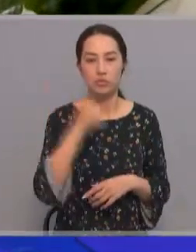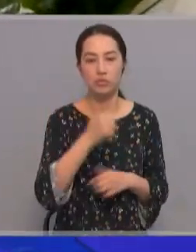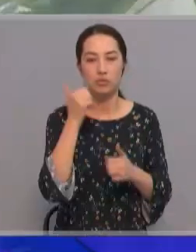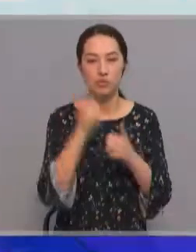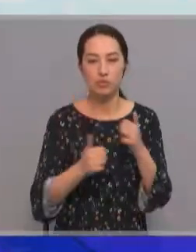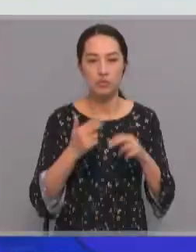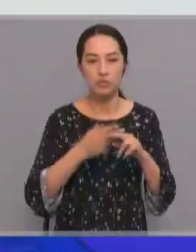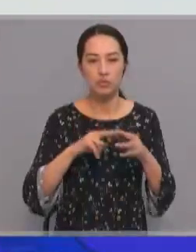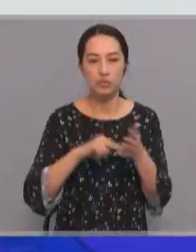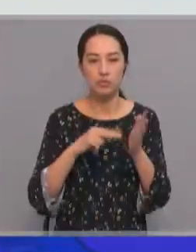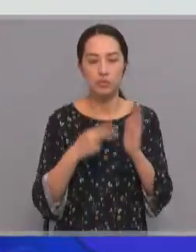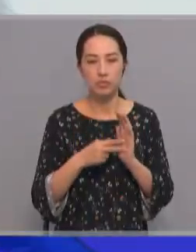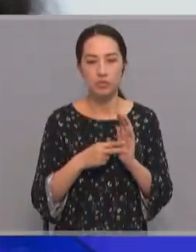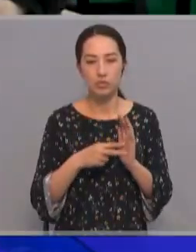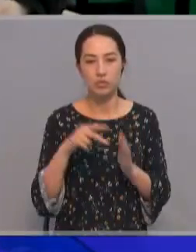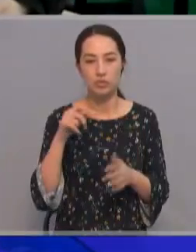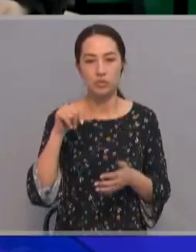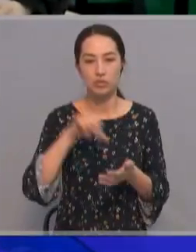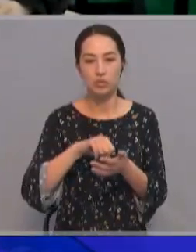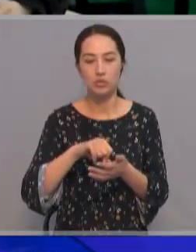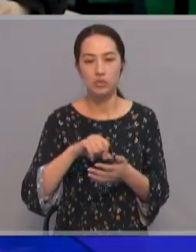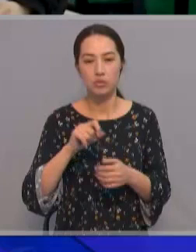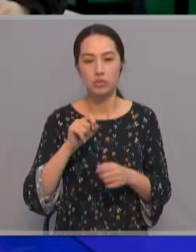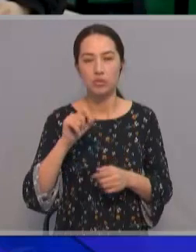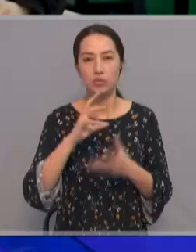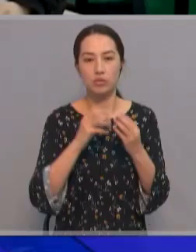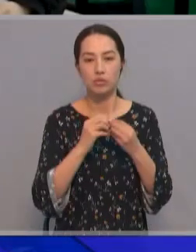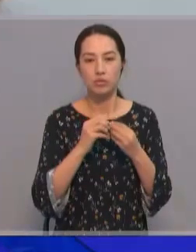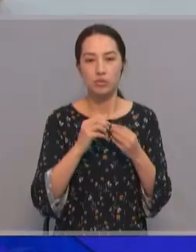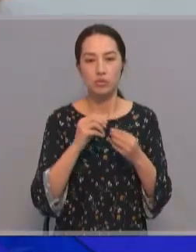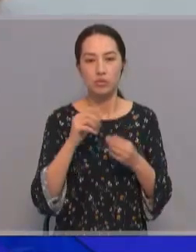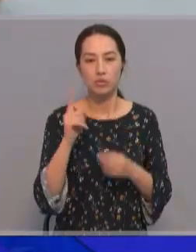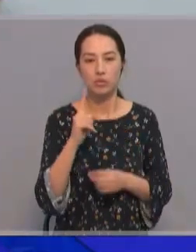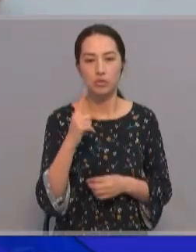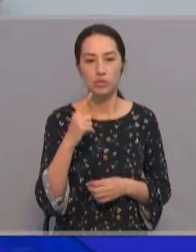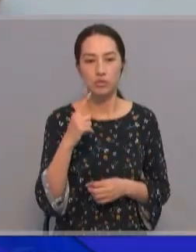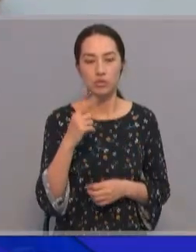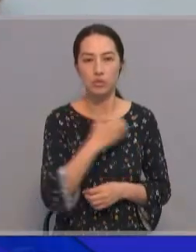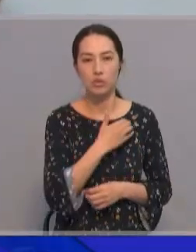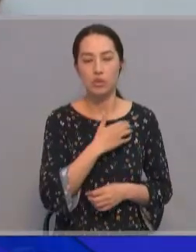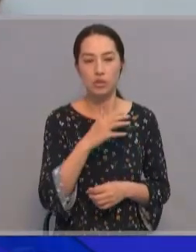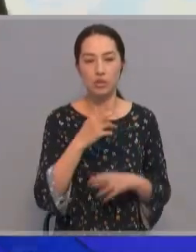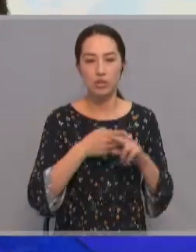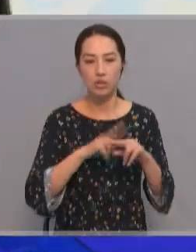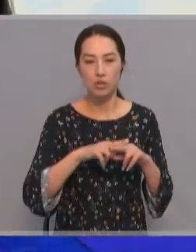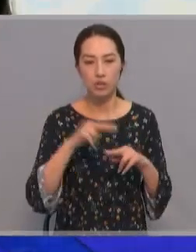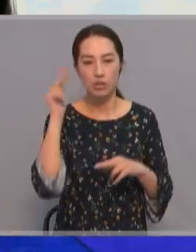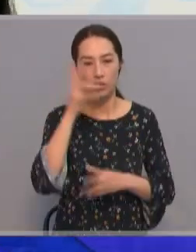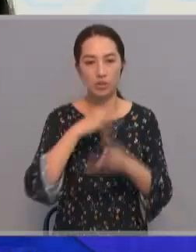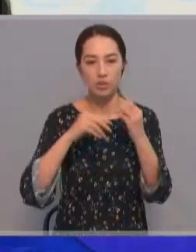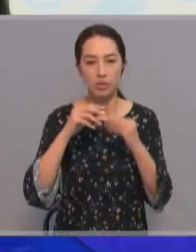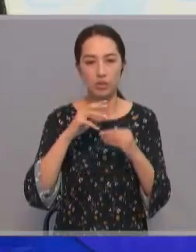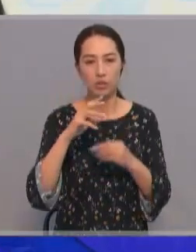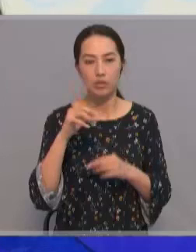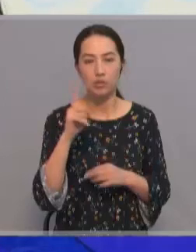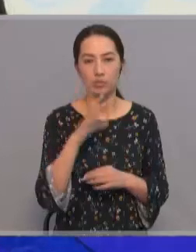плановые, обязательные мероприятия, приуроченные к тому или иному предмету. Хочется отметить, что этот метод образования уже успел принести